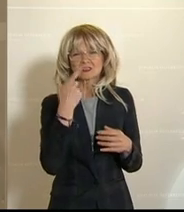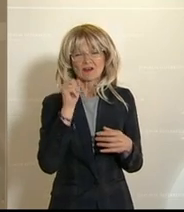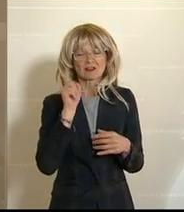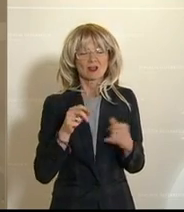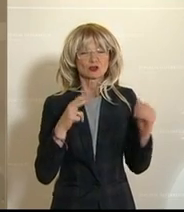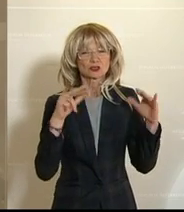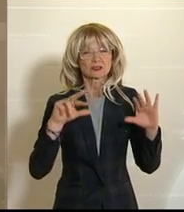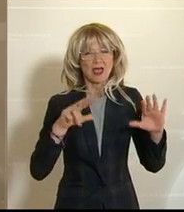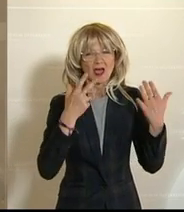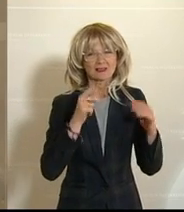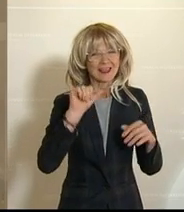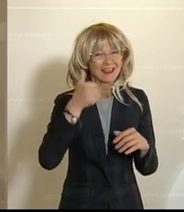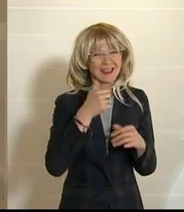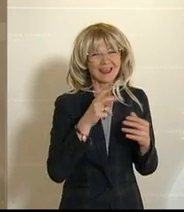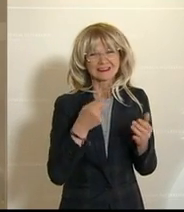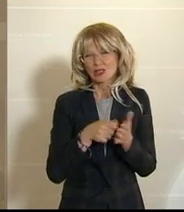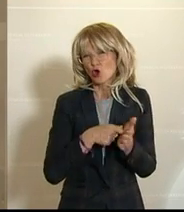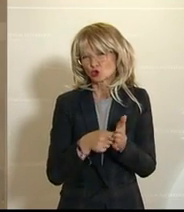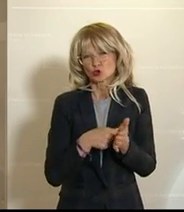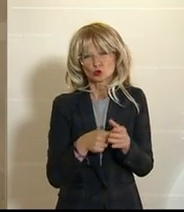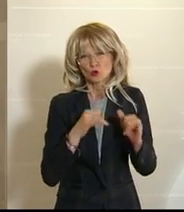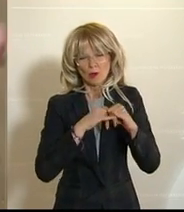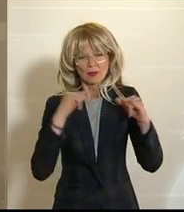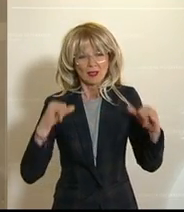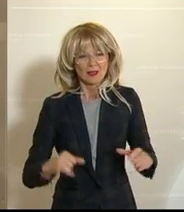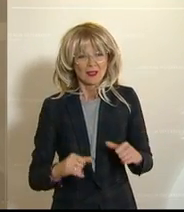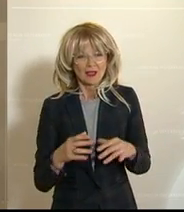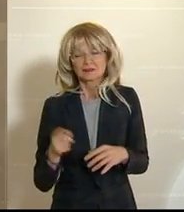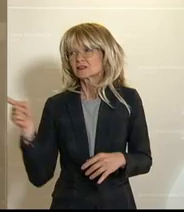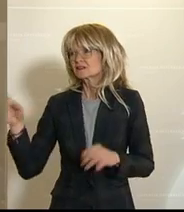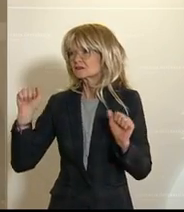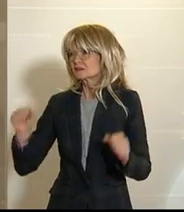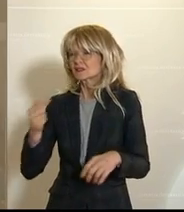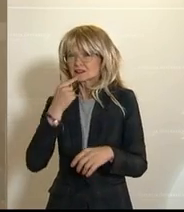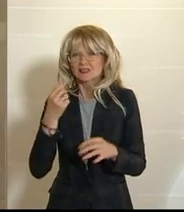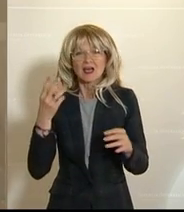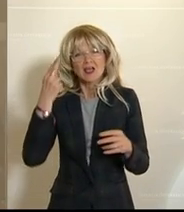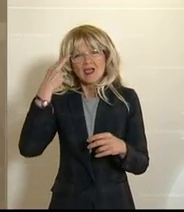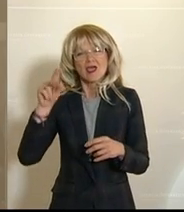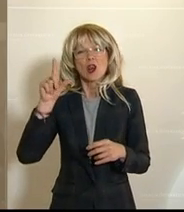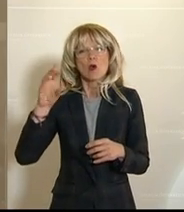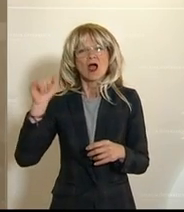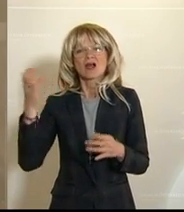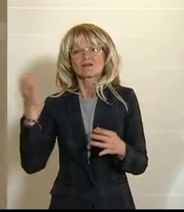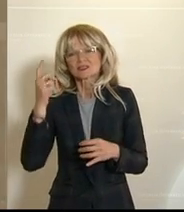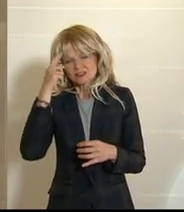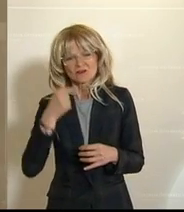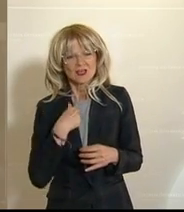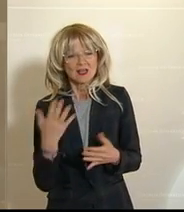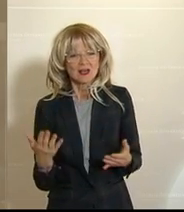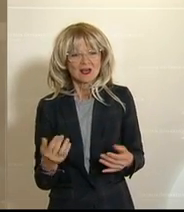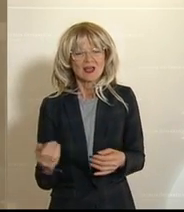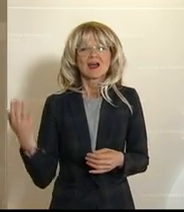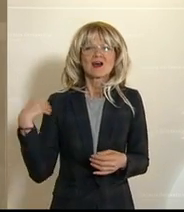nämlich an wesentlichen Folgen mit sich gebracht haben. Ja, ich kann jetzt blasen, was wollen, Herr Loacker? Weil die wesentliche Folgen mit sich gebracht haben, nämlich, dass